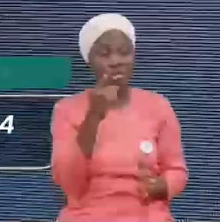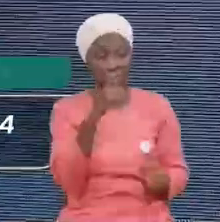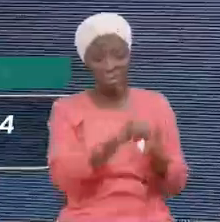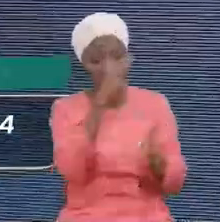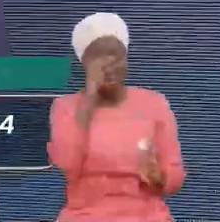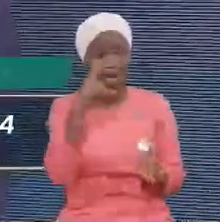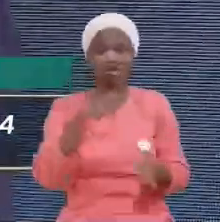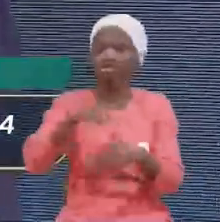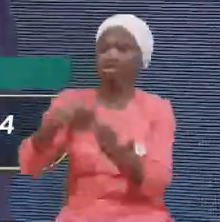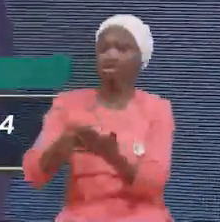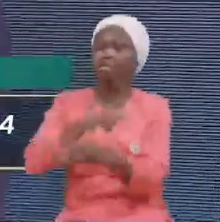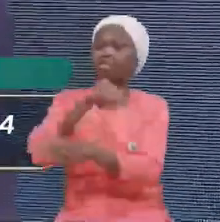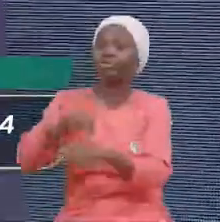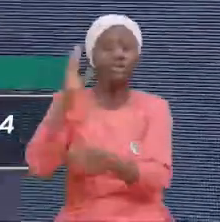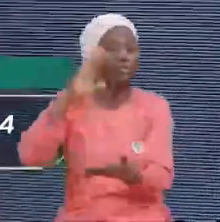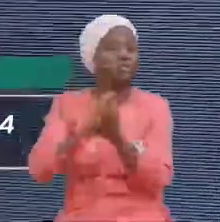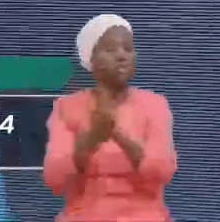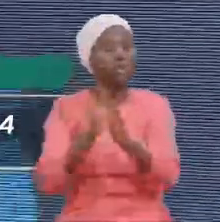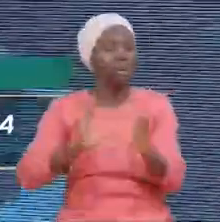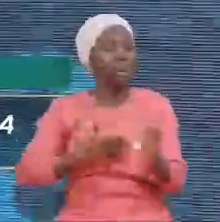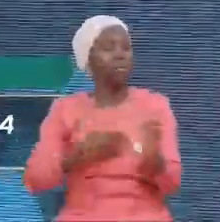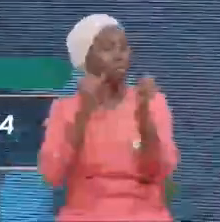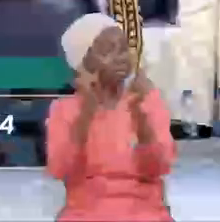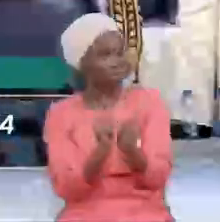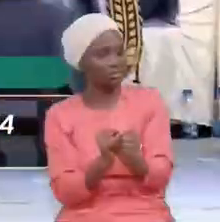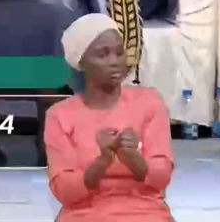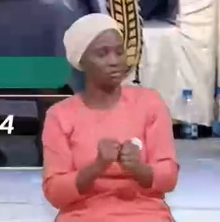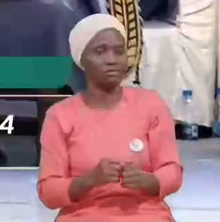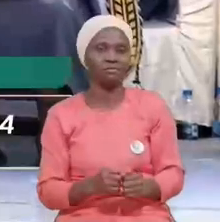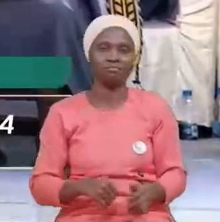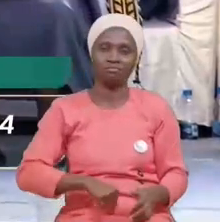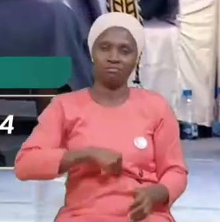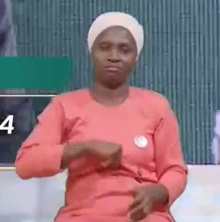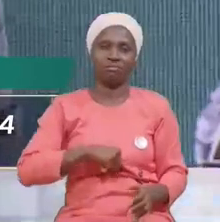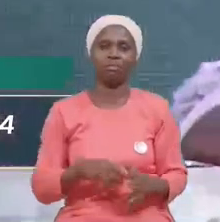Non seulement lui, mais toute la nation sera notre esclave.